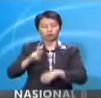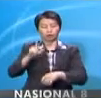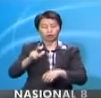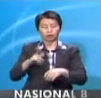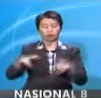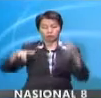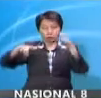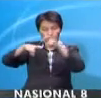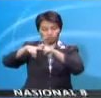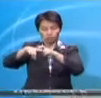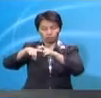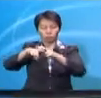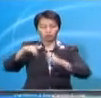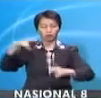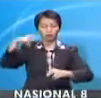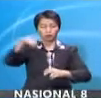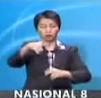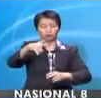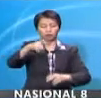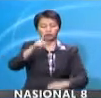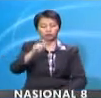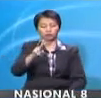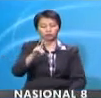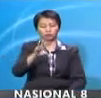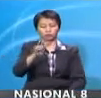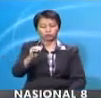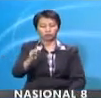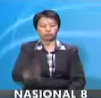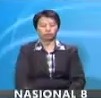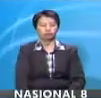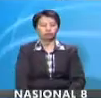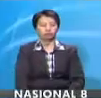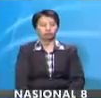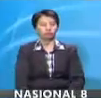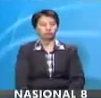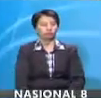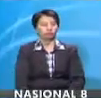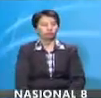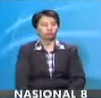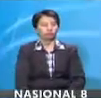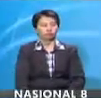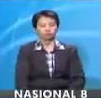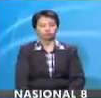menaiki pesawat C-130 Hercules milik ATM.